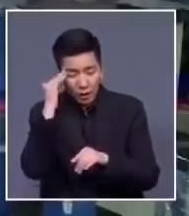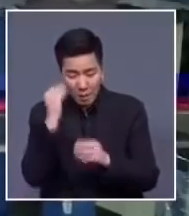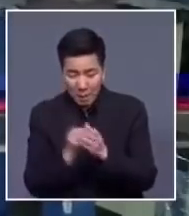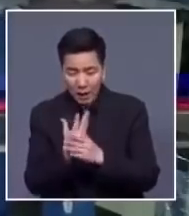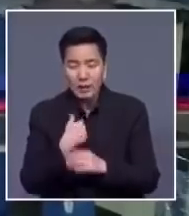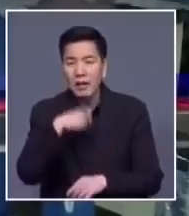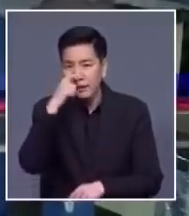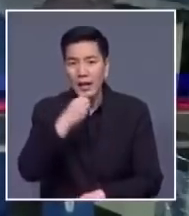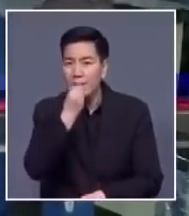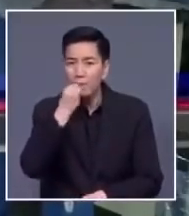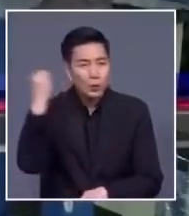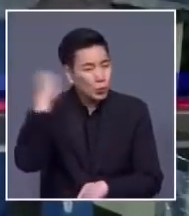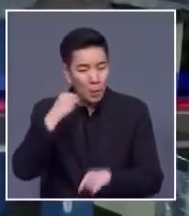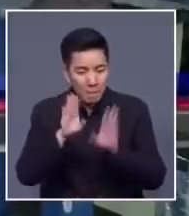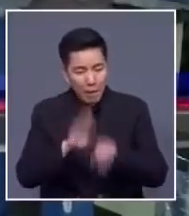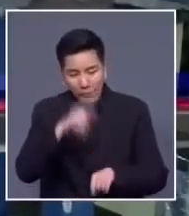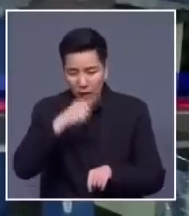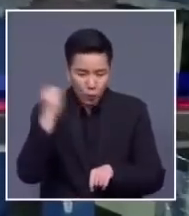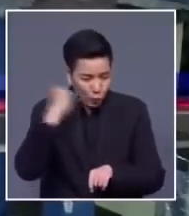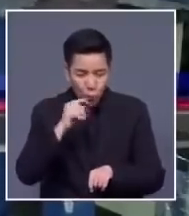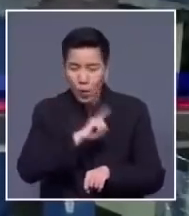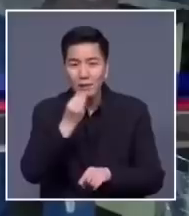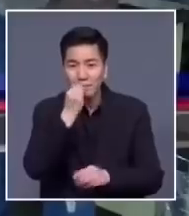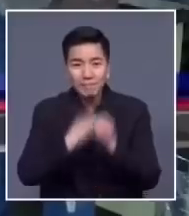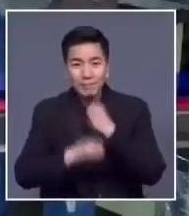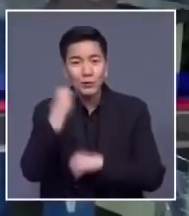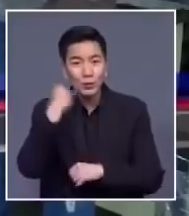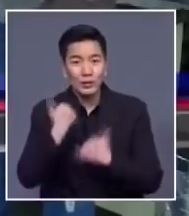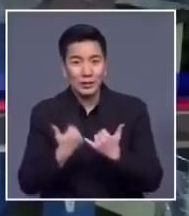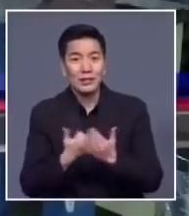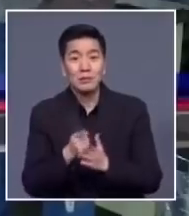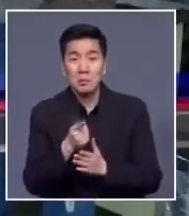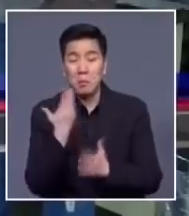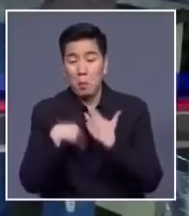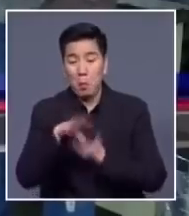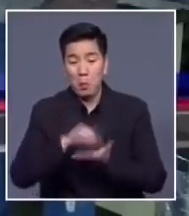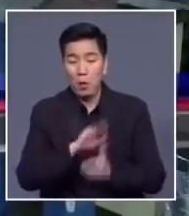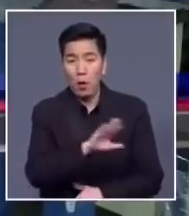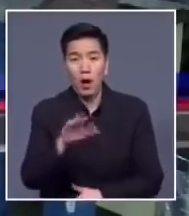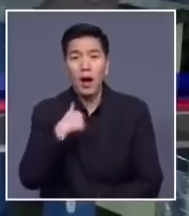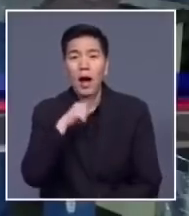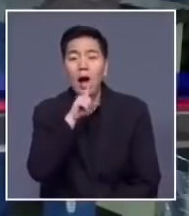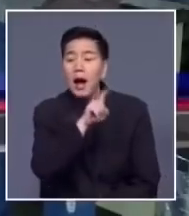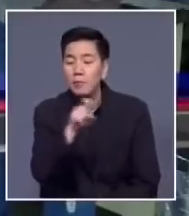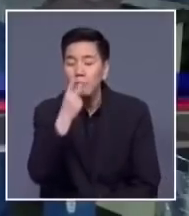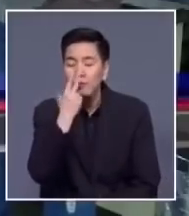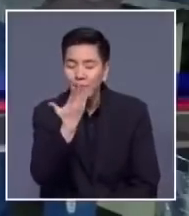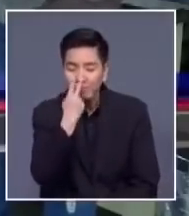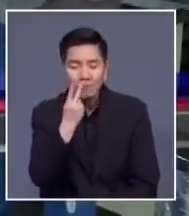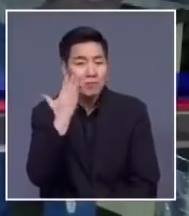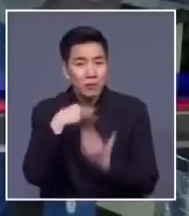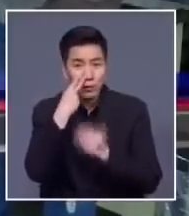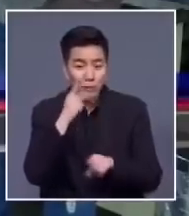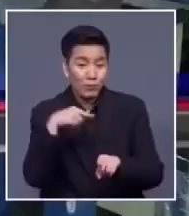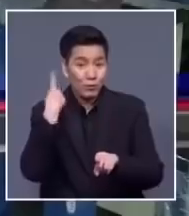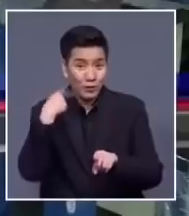ครับ ได้กินทุกวันเลยนะครับต้องบอกว่าแต่ละท่านนี่ประวัติน่าสนใจมากเลยนะครับเดี๋ยวขอสุ่มถามแล้วกันอย่างส